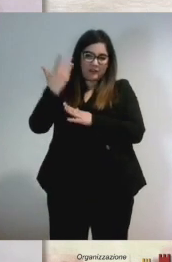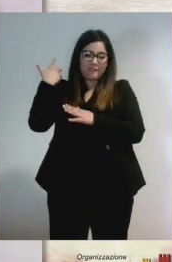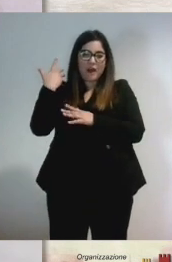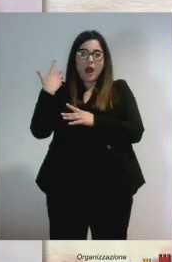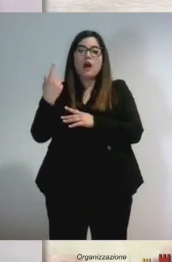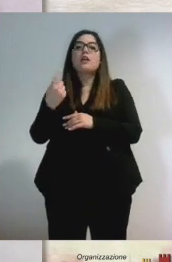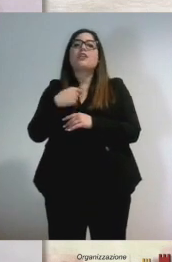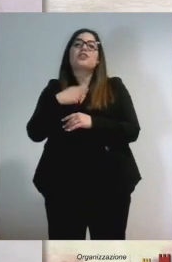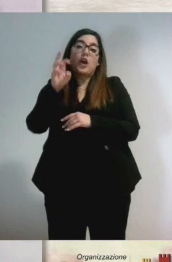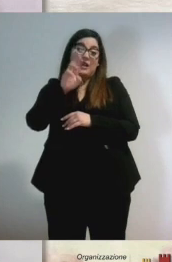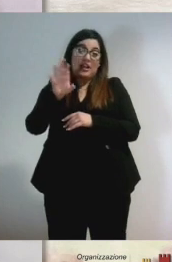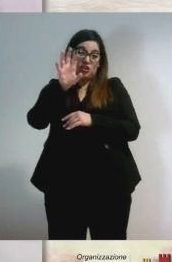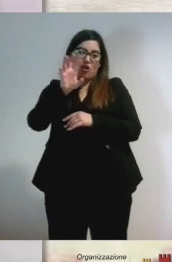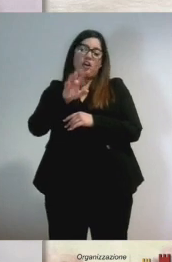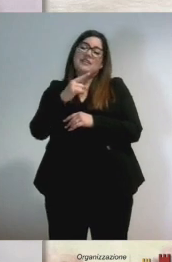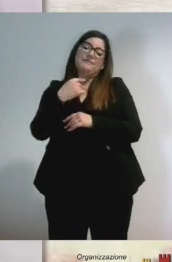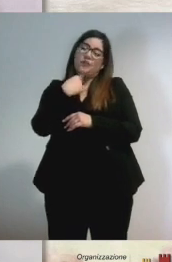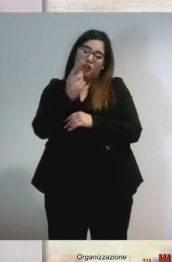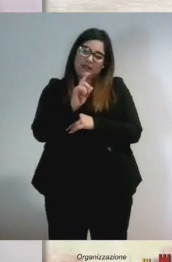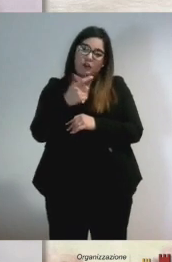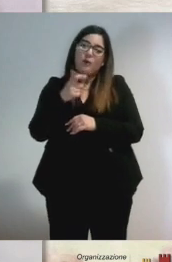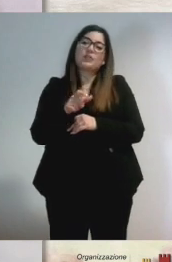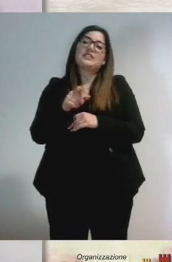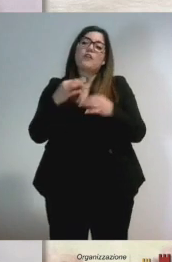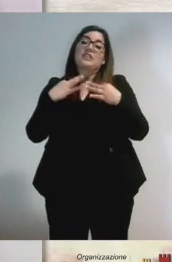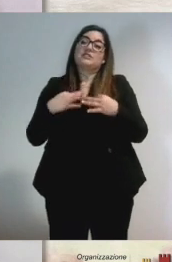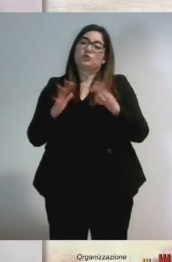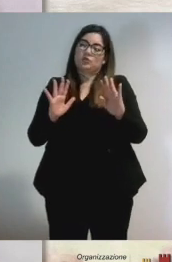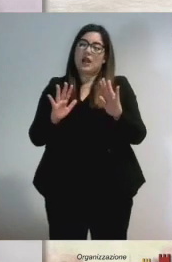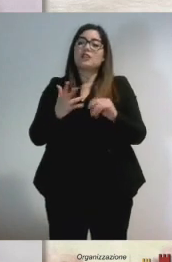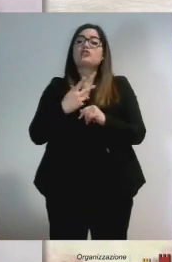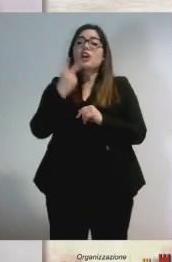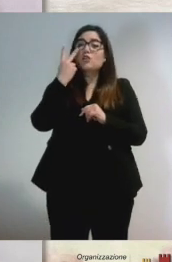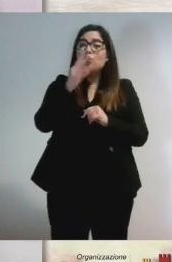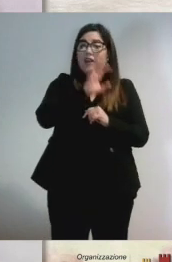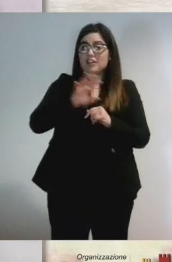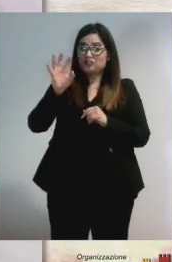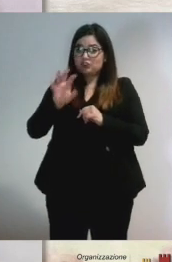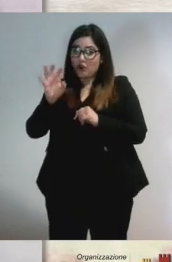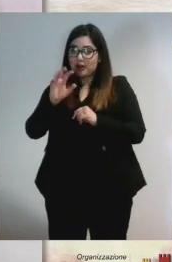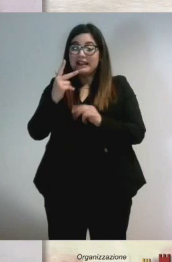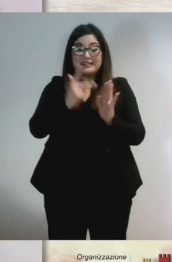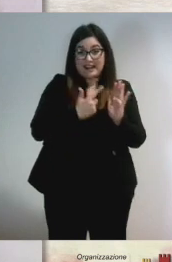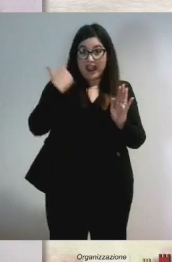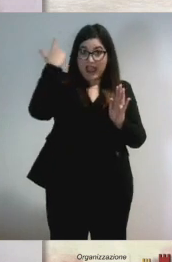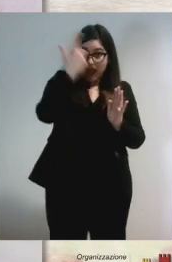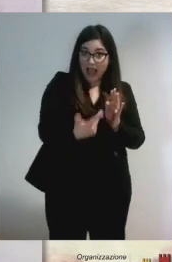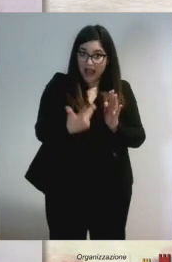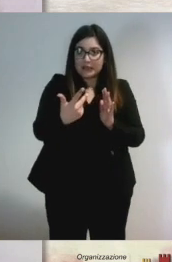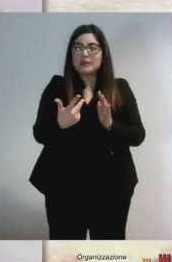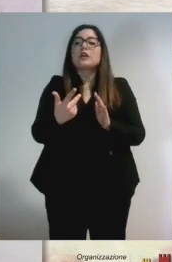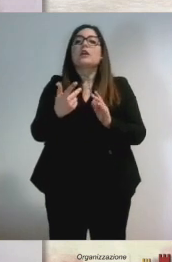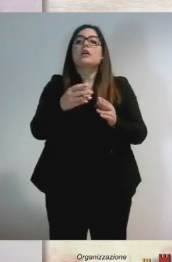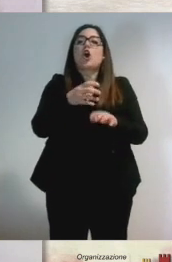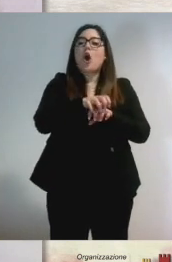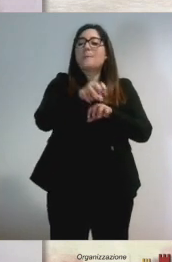i nomi delle regioni per correttezza istituzionali ma ci sono due regioni che dopo tre anni nonostante il commissariamento ancora non hanno dato i soldi ai Comuni